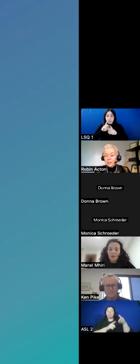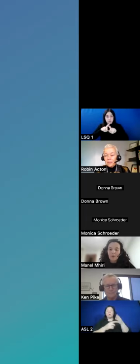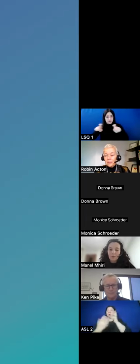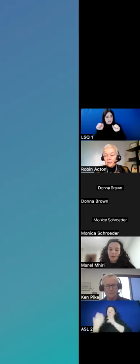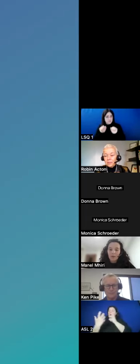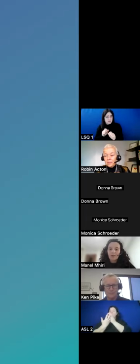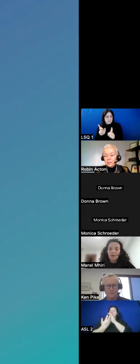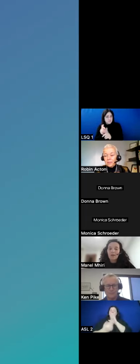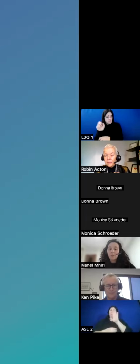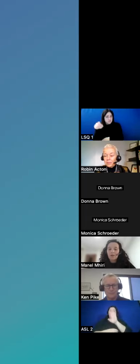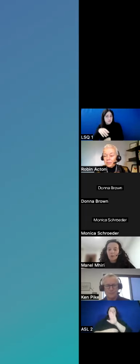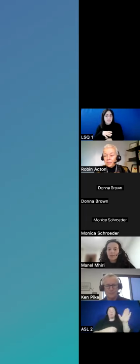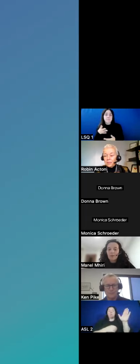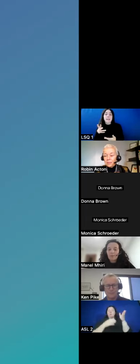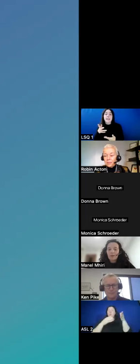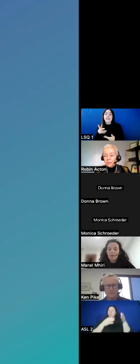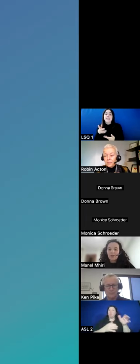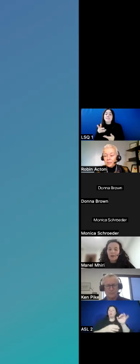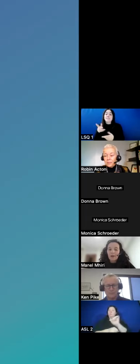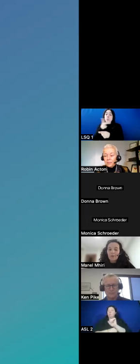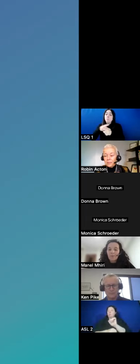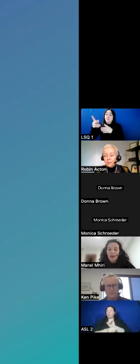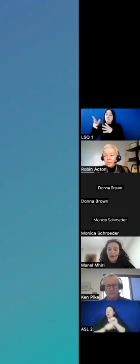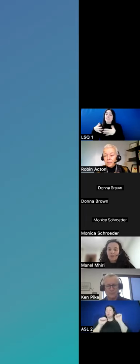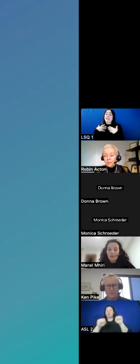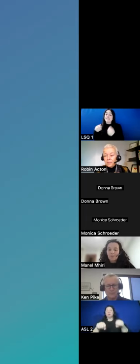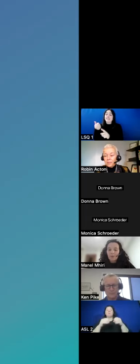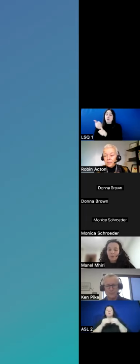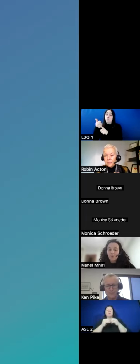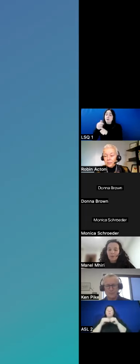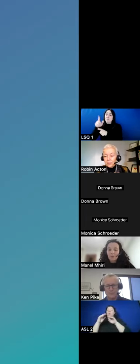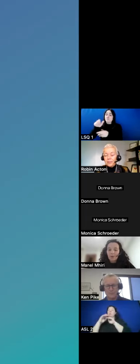et c'est aux fournisseurs de services, aux professionnels de s'adapter